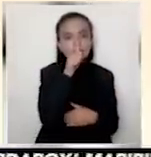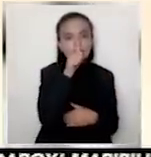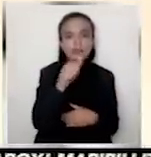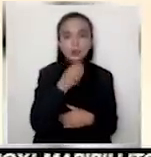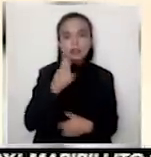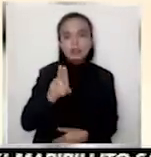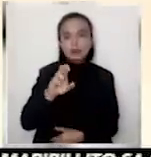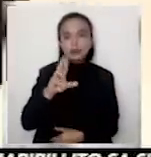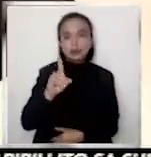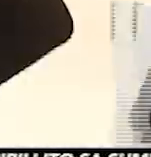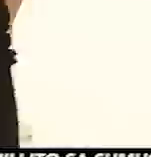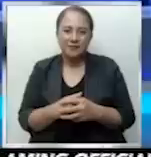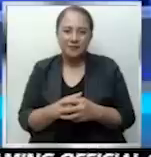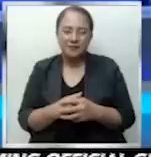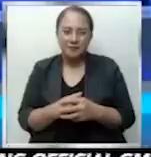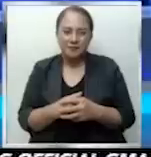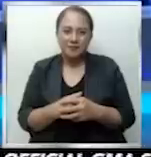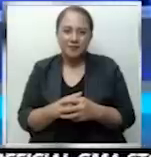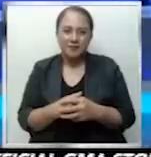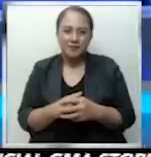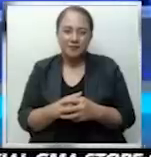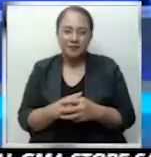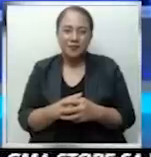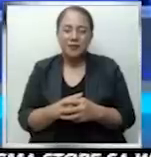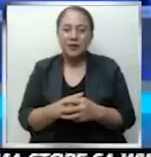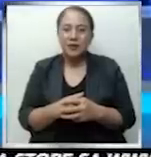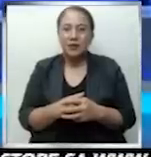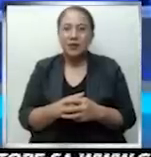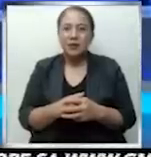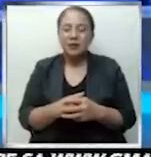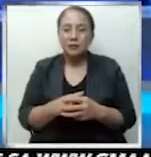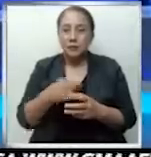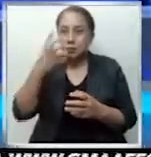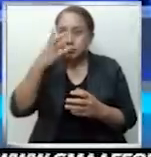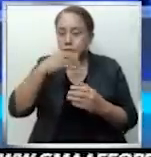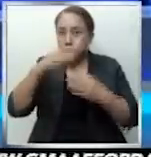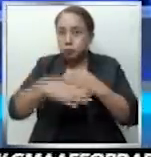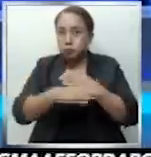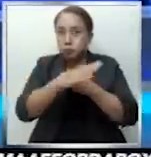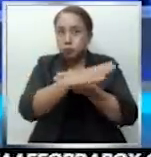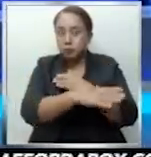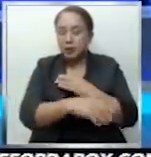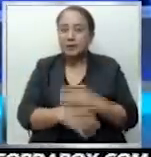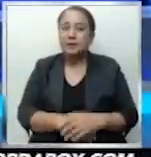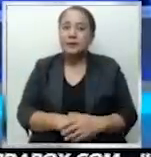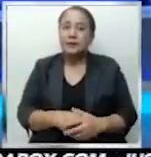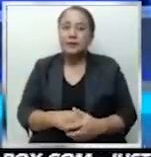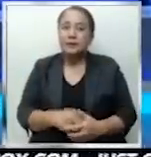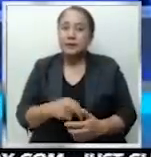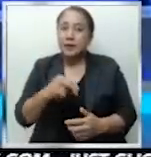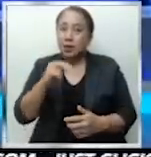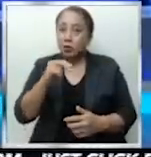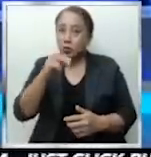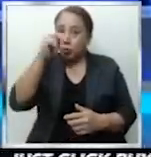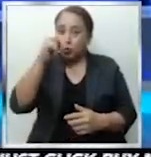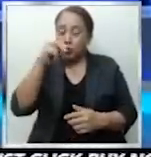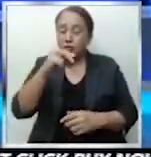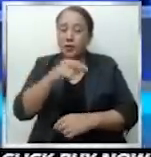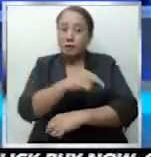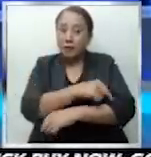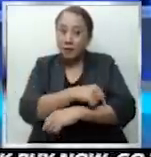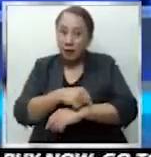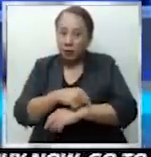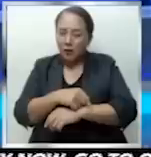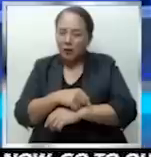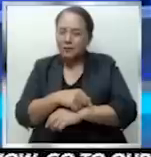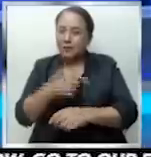sa showbiz happenings. Pati nagandahang beach sa hilaga ng Palawan, pinangangambahang abutin ng tumagas